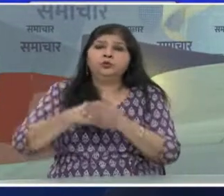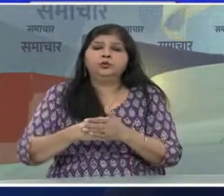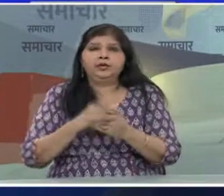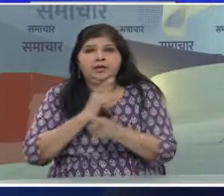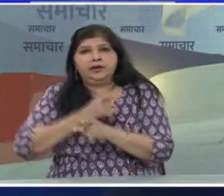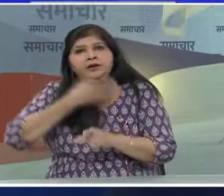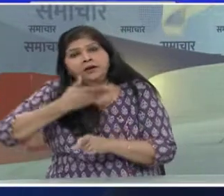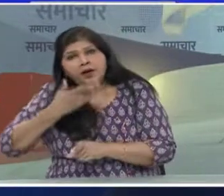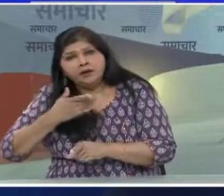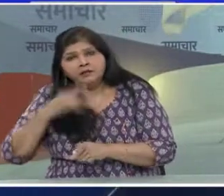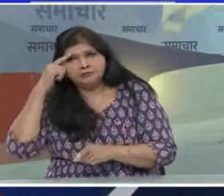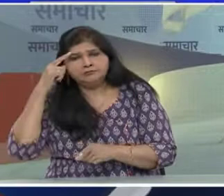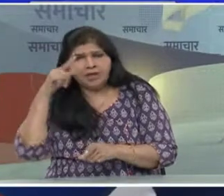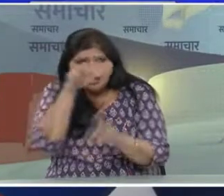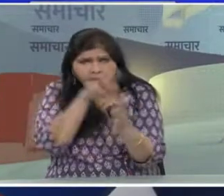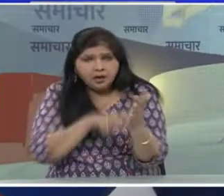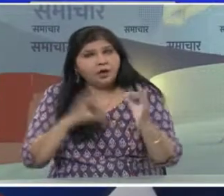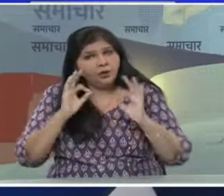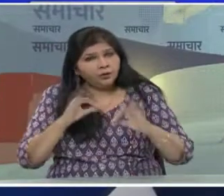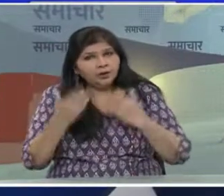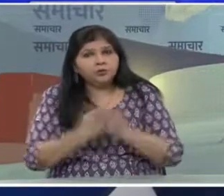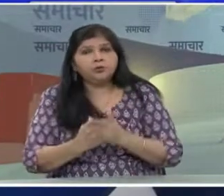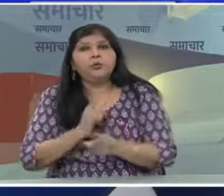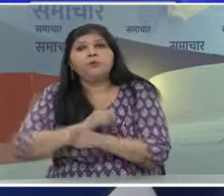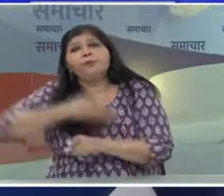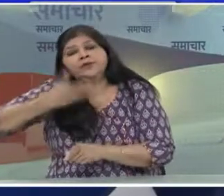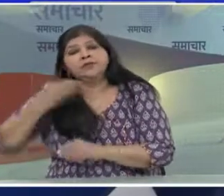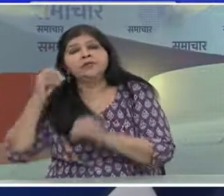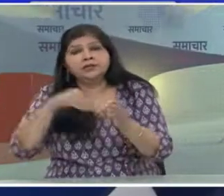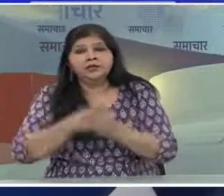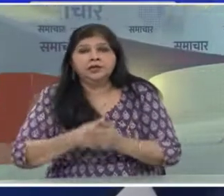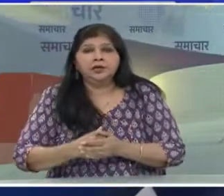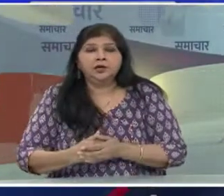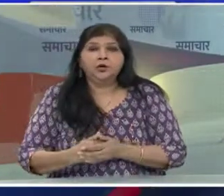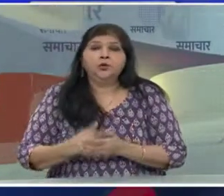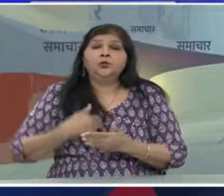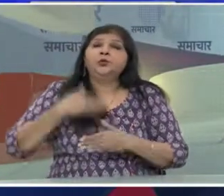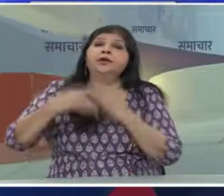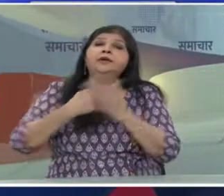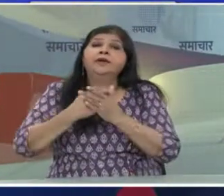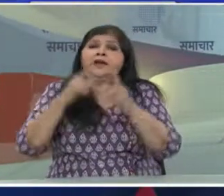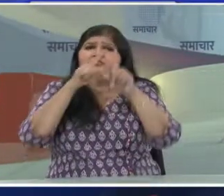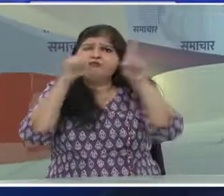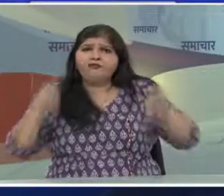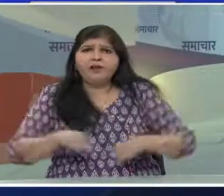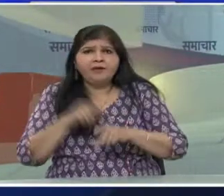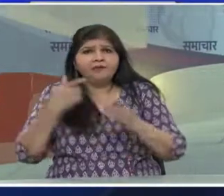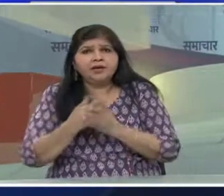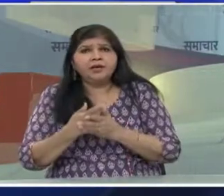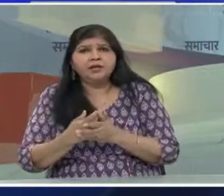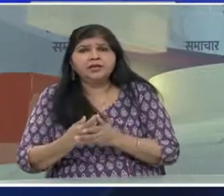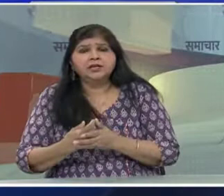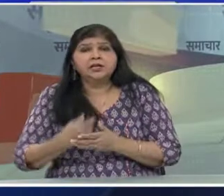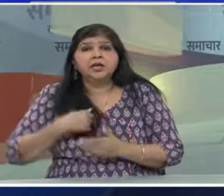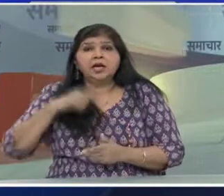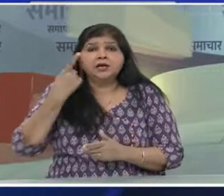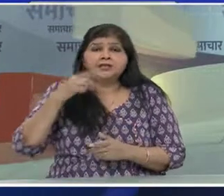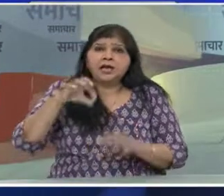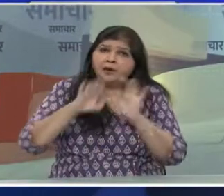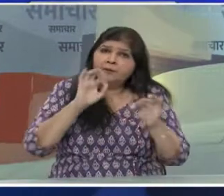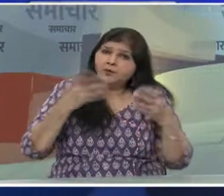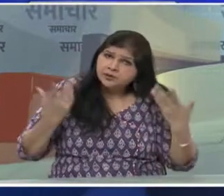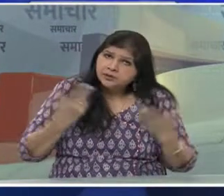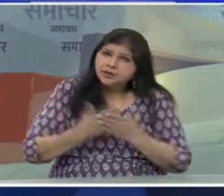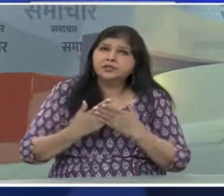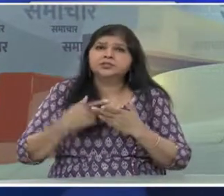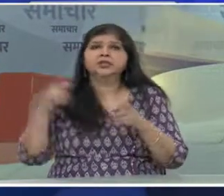फिर उनको प्रशिक्षण देने का काम भी किया जाता है। उनकी कैपेसिटी बिल्डिंग ट्रेनिंग फ्रेमवर्क ये सारी राष्ट्रीय प्राथमिकताओं के अनुसार की जाती